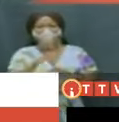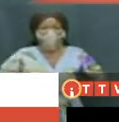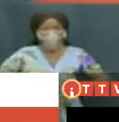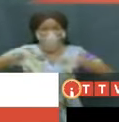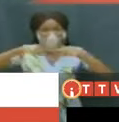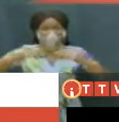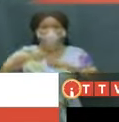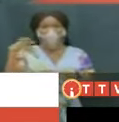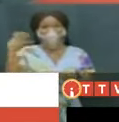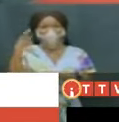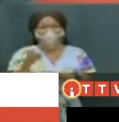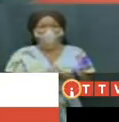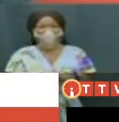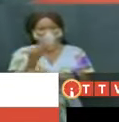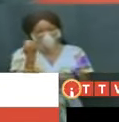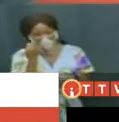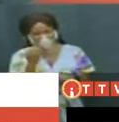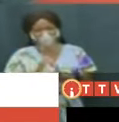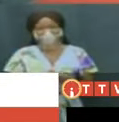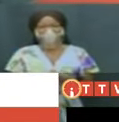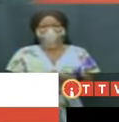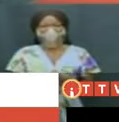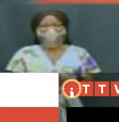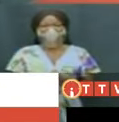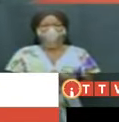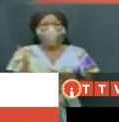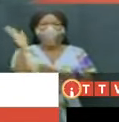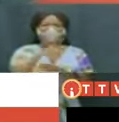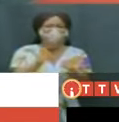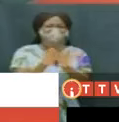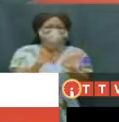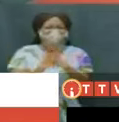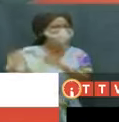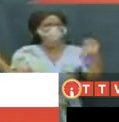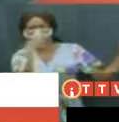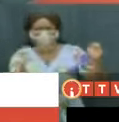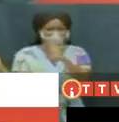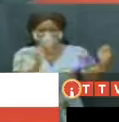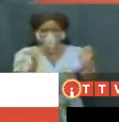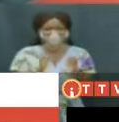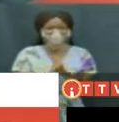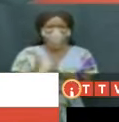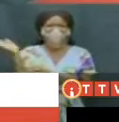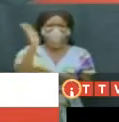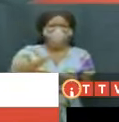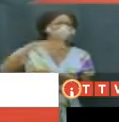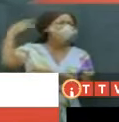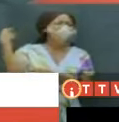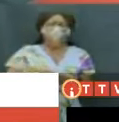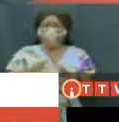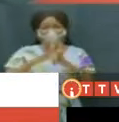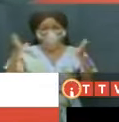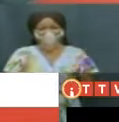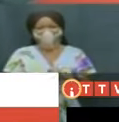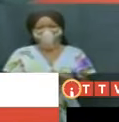amboma itagwira. Ndi chinthu chimene chabwera ngati chivomerezi, kubwera movuta kwambiri, koma ubwino